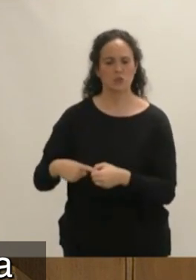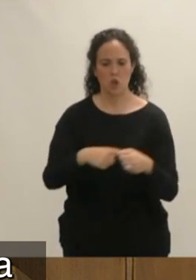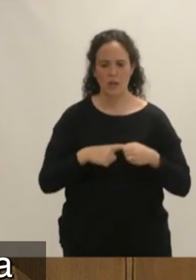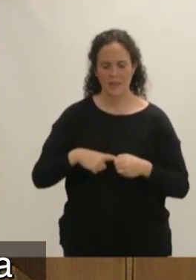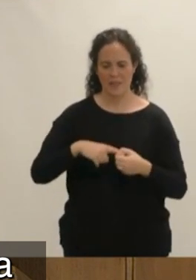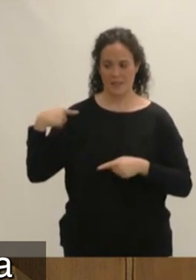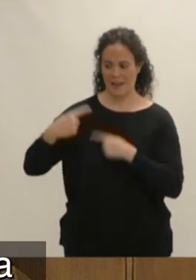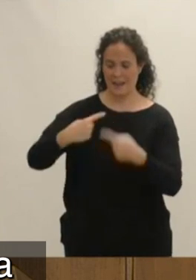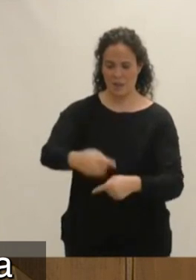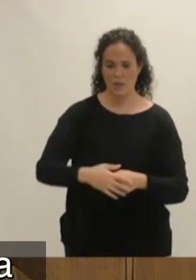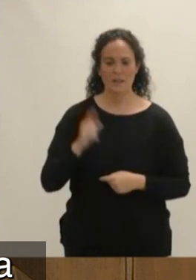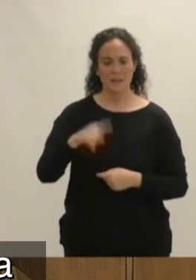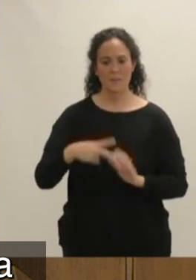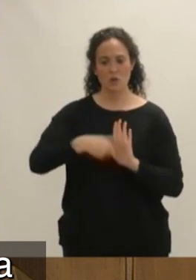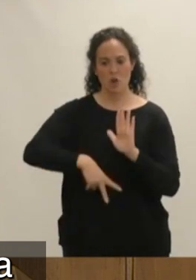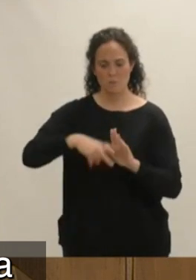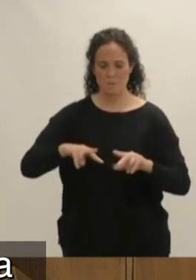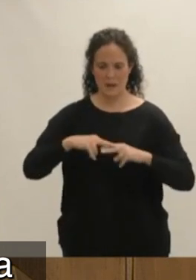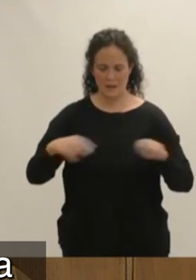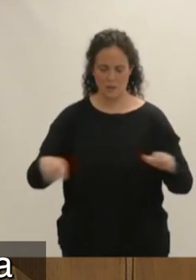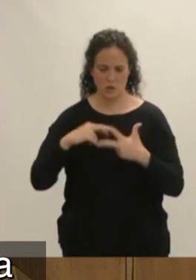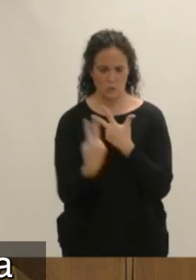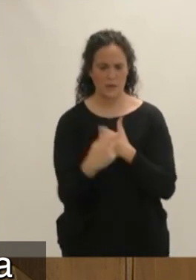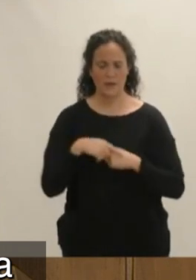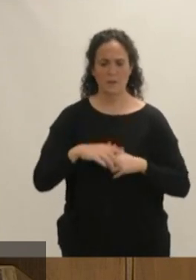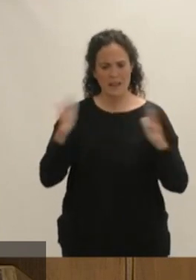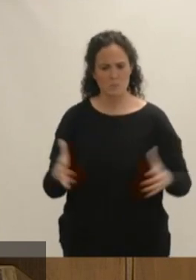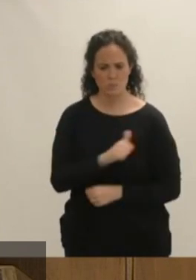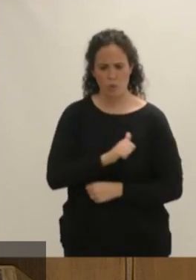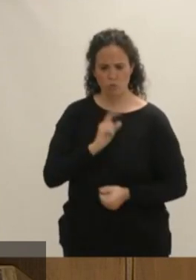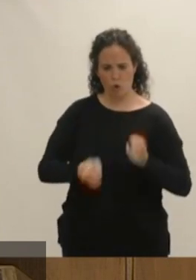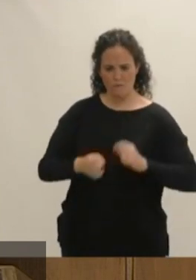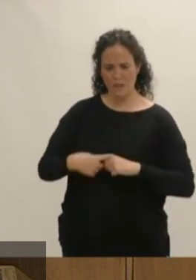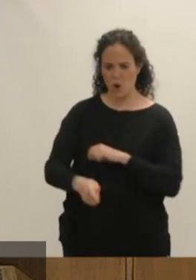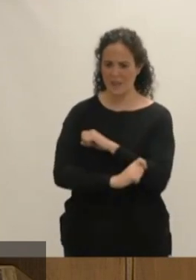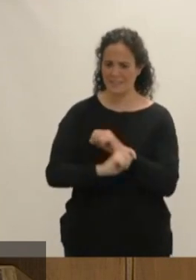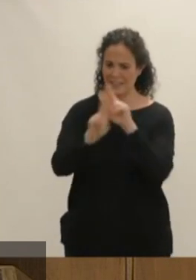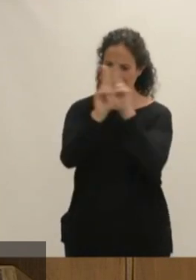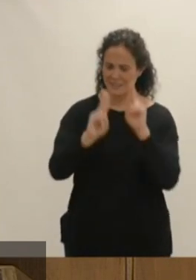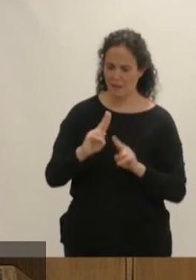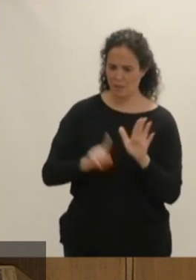nazioarteko estrategien garapena bultzatzeko. Zientzian eta berrikuntzan aurrera egiteko, edo eta